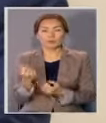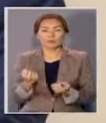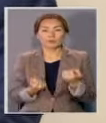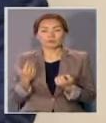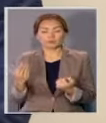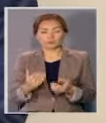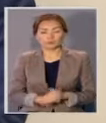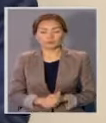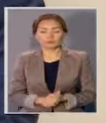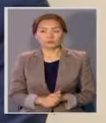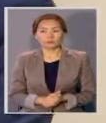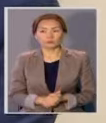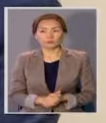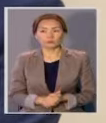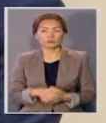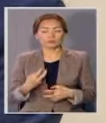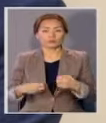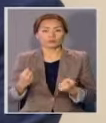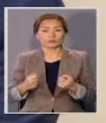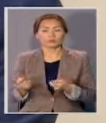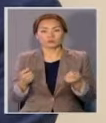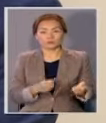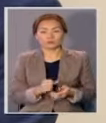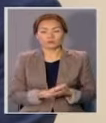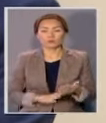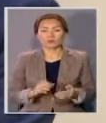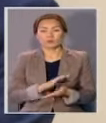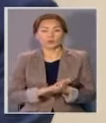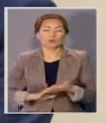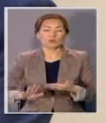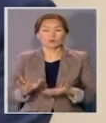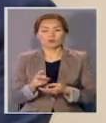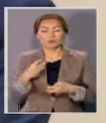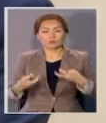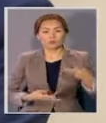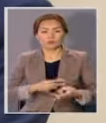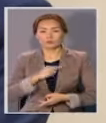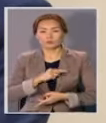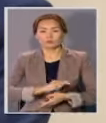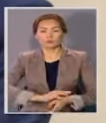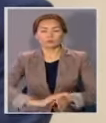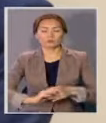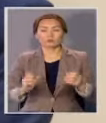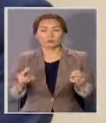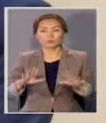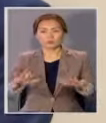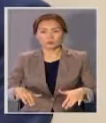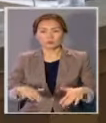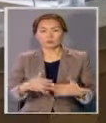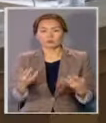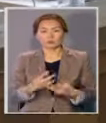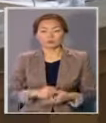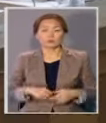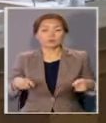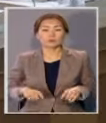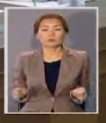автокөлік құралдарының шанақтарын тез бөлінетін жүктерді түсіргеннен кейін тазарту, жуу және дезинфекциялау бойынша жұмыстар жүзеге арналған арнайы орындардың болуы.